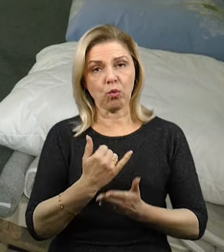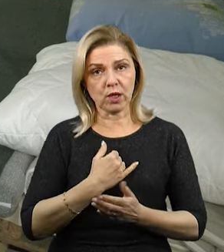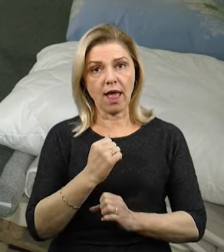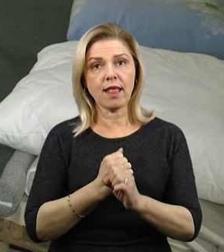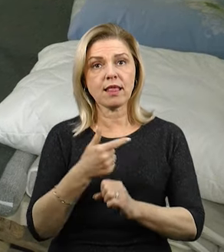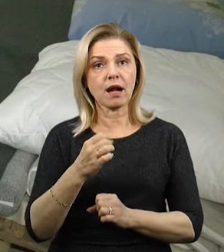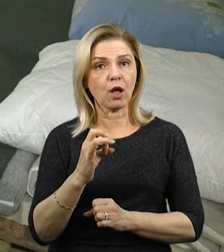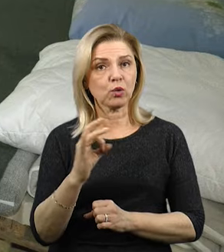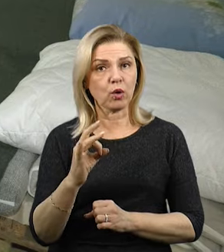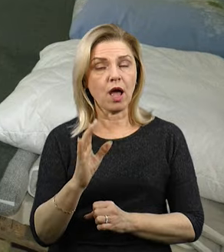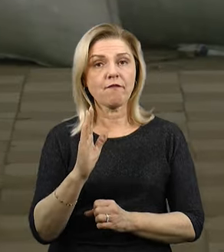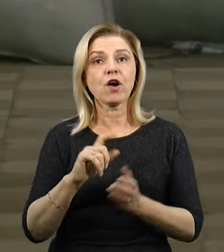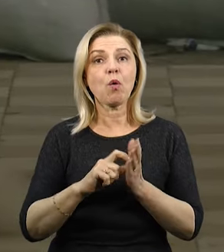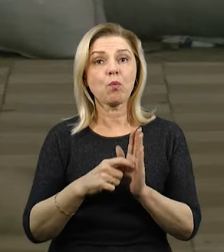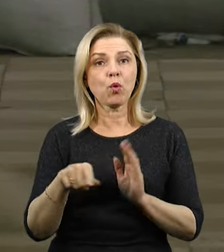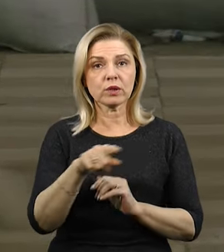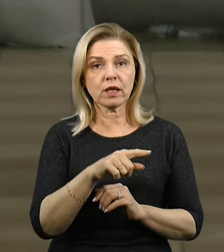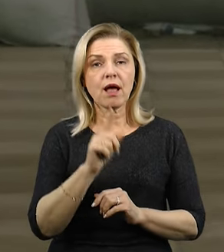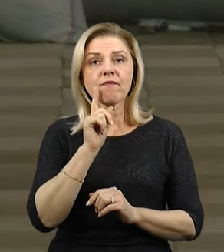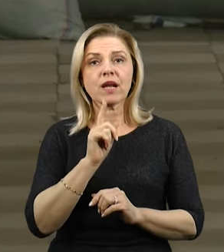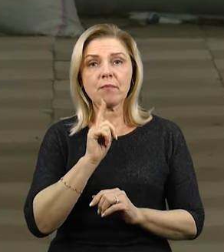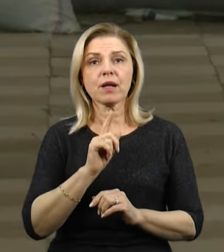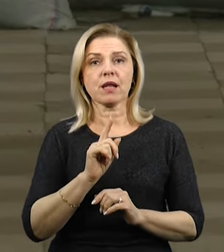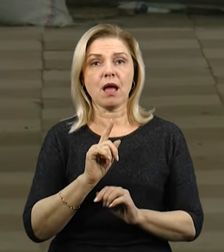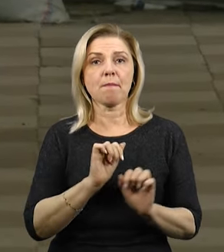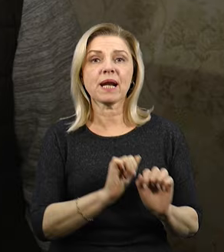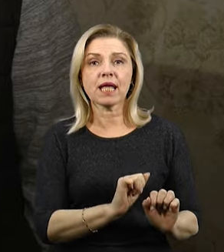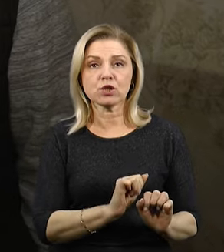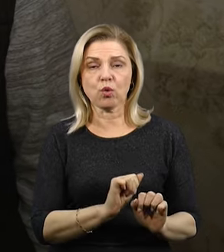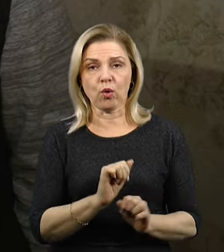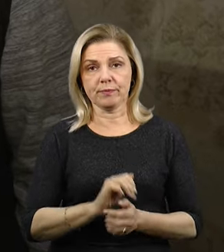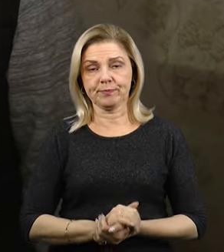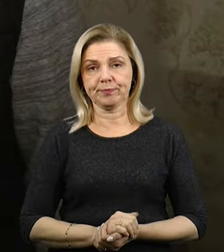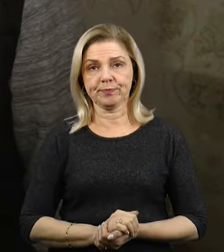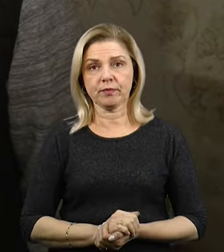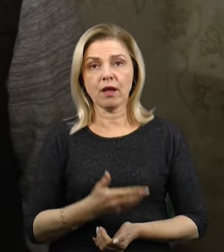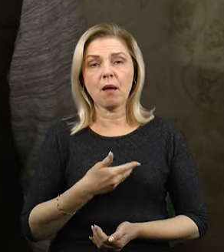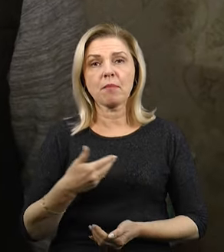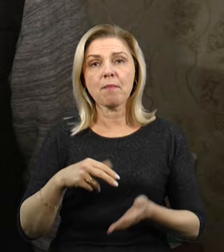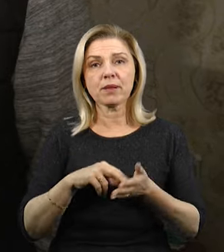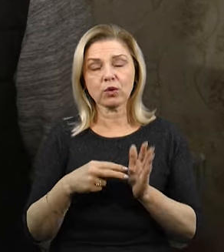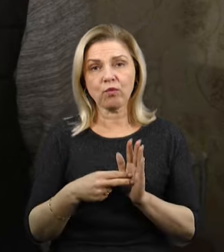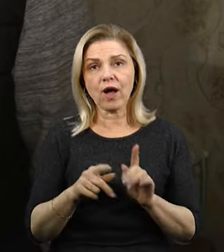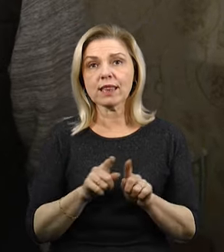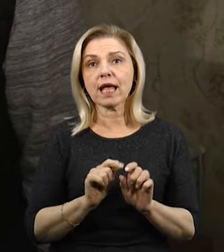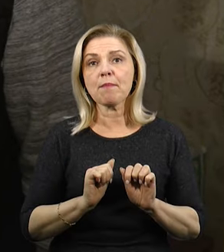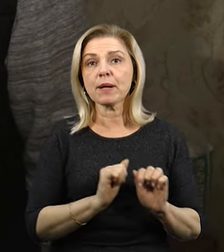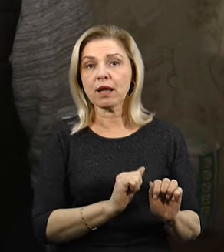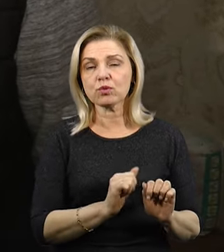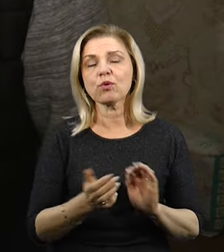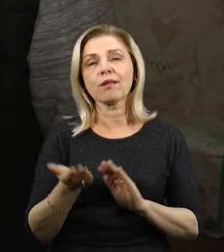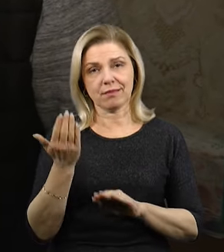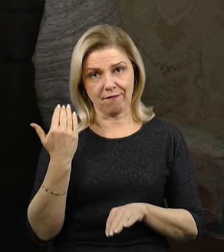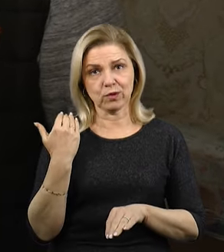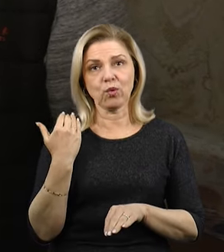окрім пункта незлавності в приміщення облаштували тимчасовий прихисток Ми планували такий прихисток